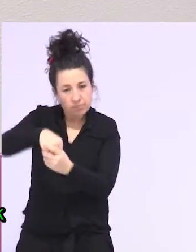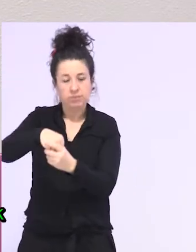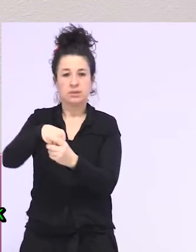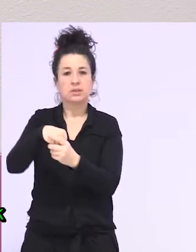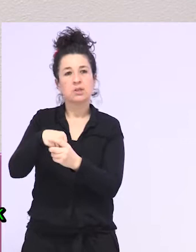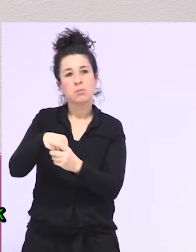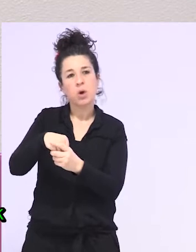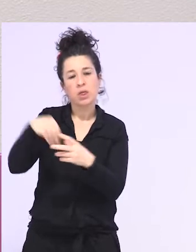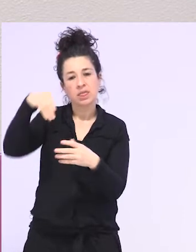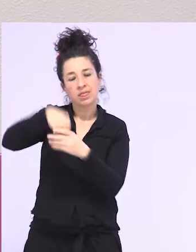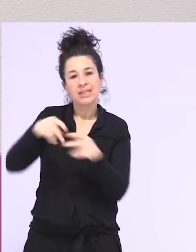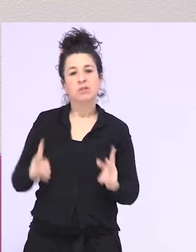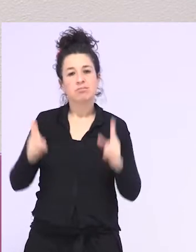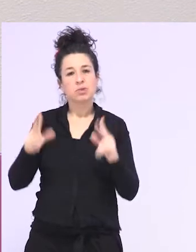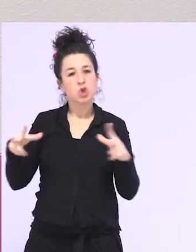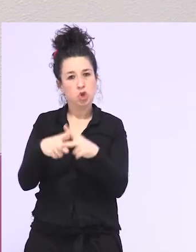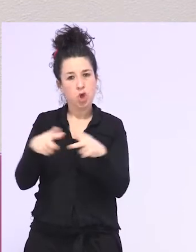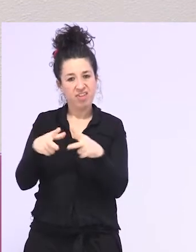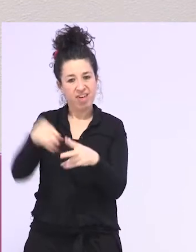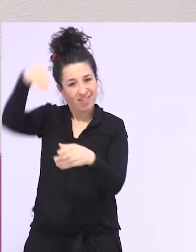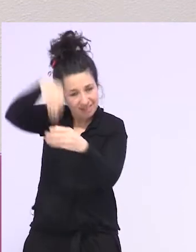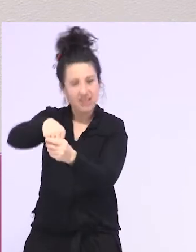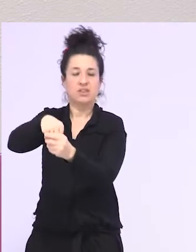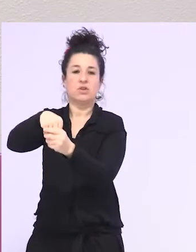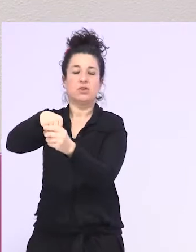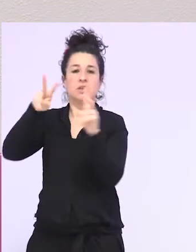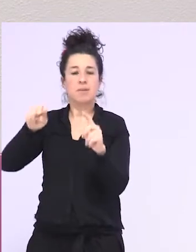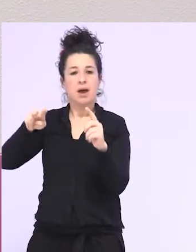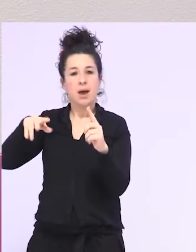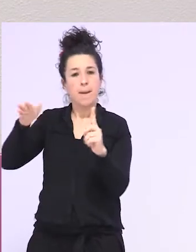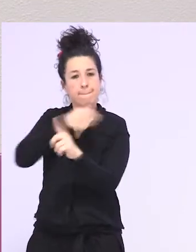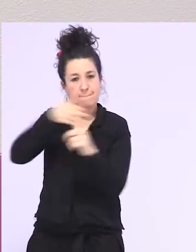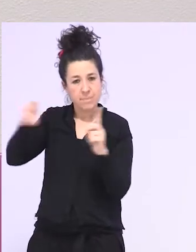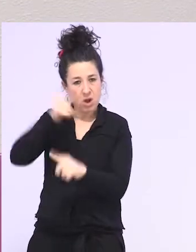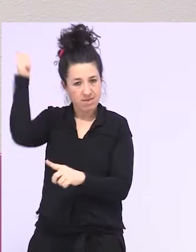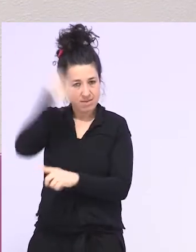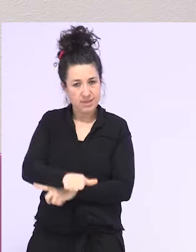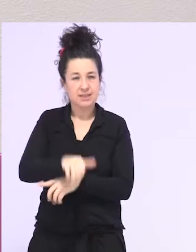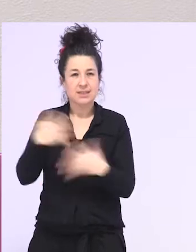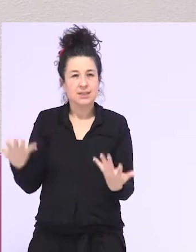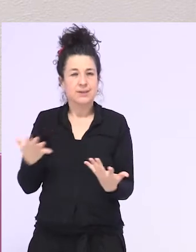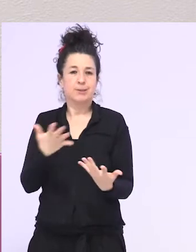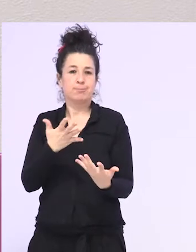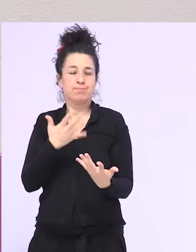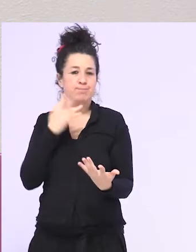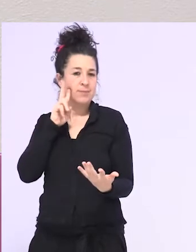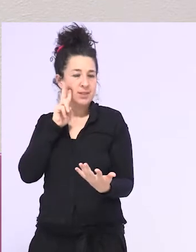gaiak gizartea deitutako atal baten. Ordu, nolabait horrelako aldaketek islatzen dute badagola horrelako nahi bat edo